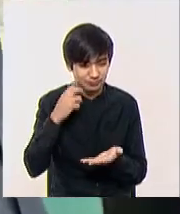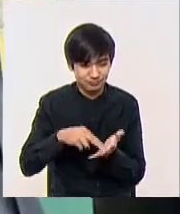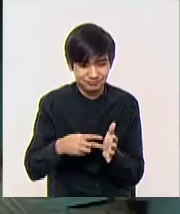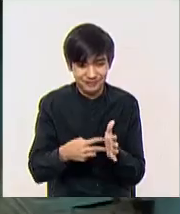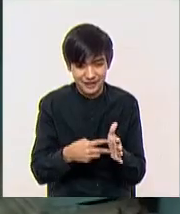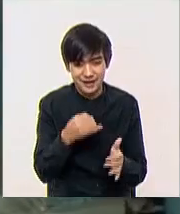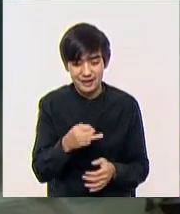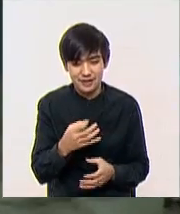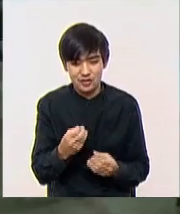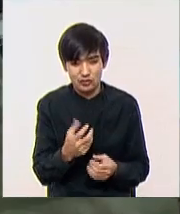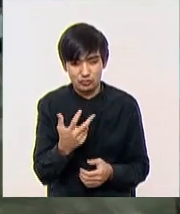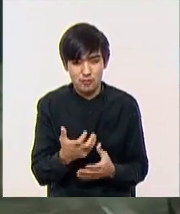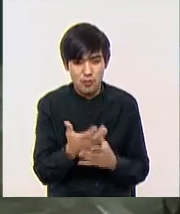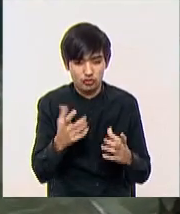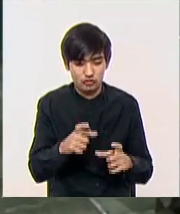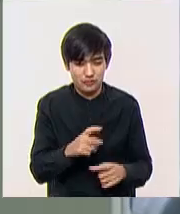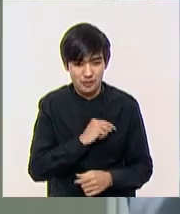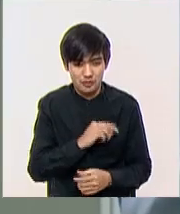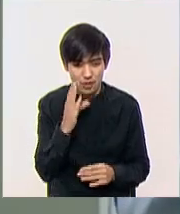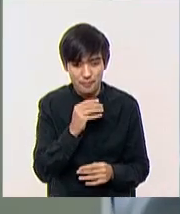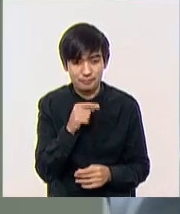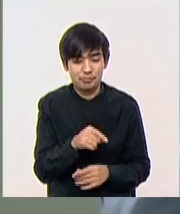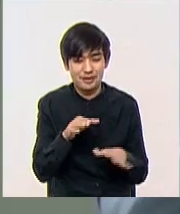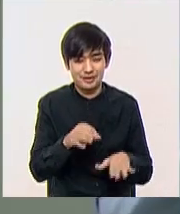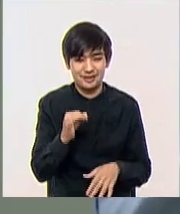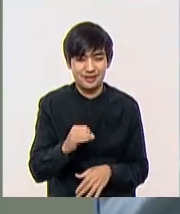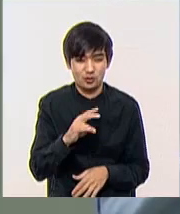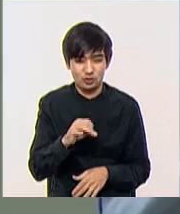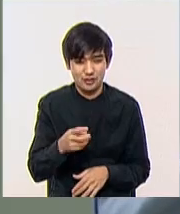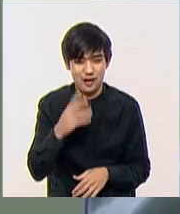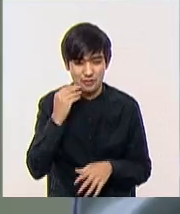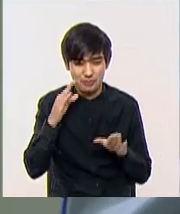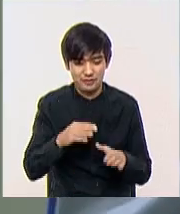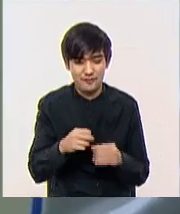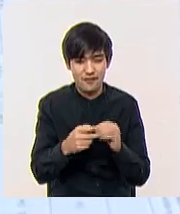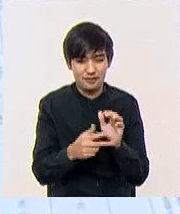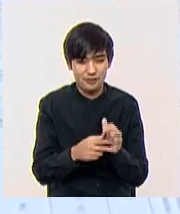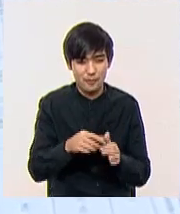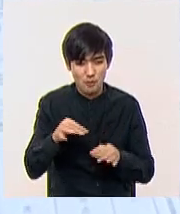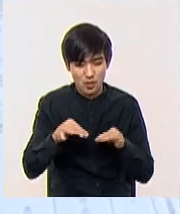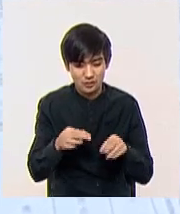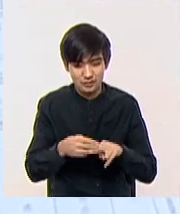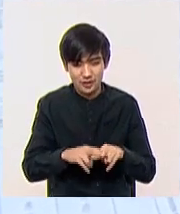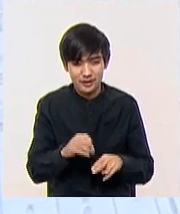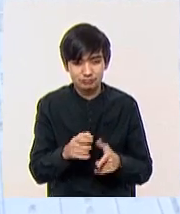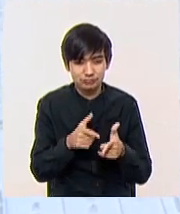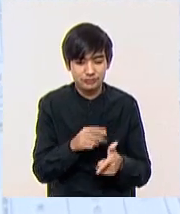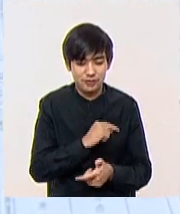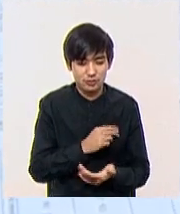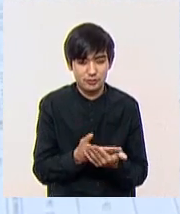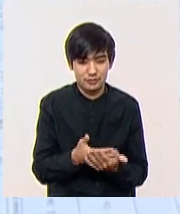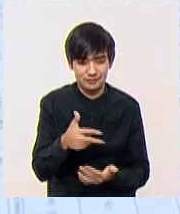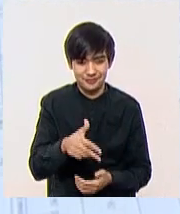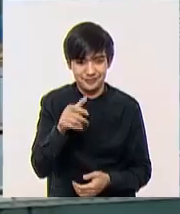работой более 300 человек. Всего же в индустриальной зоне Алматы реализовано уже 18 проектов. Туда устроено почти